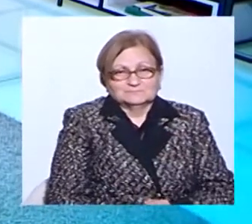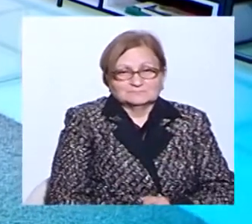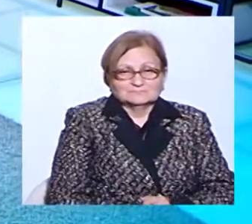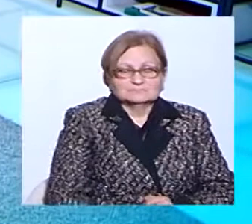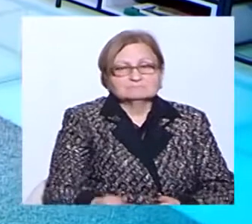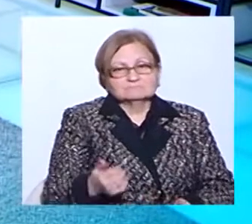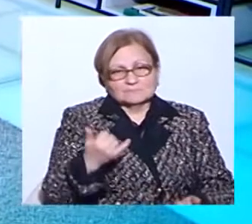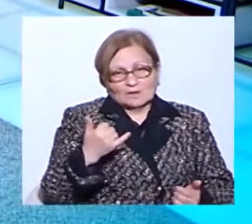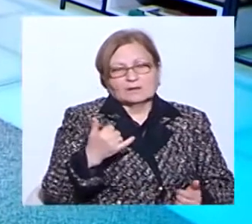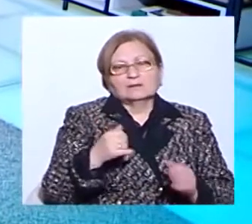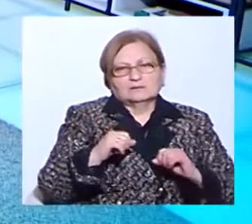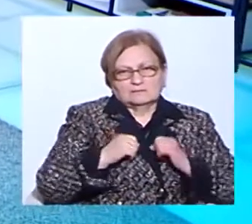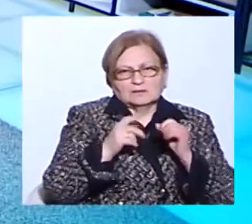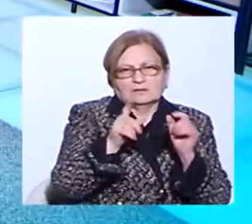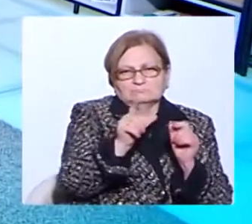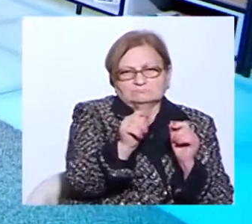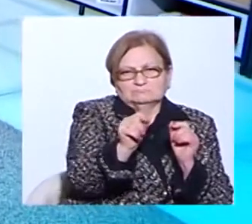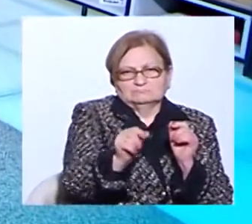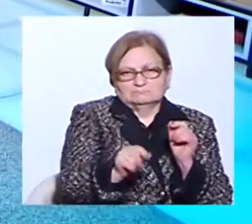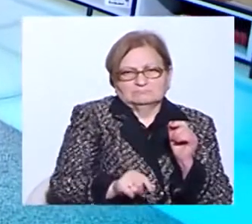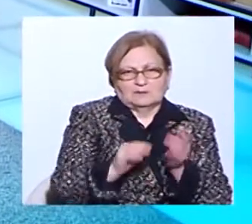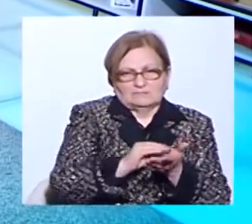İsev დაწყვილებას ვიყენებ.